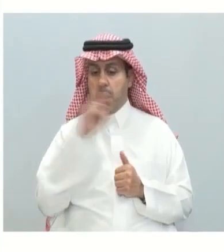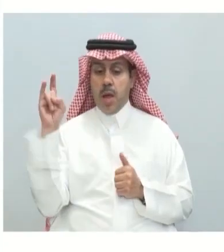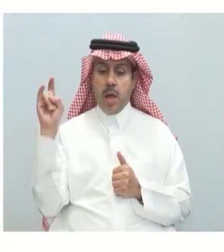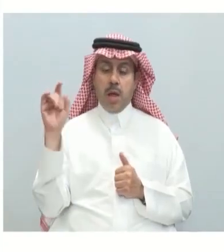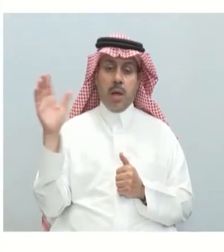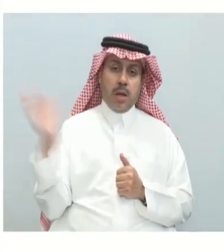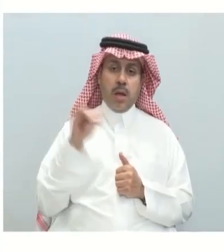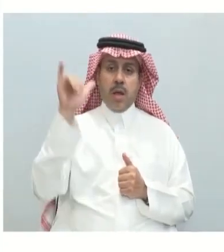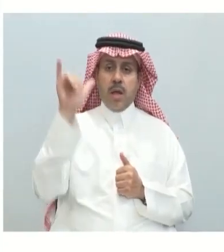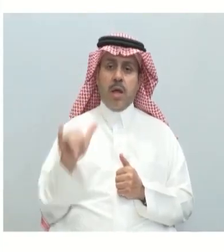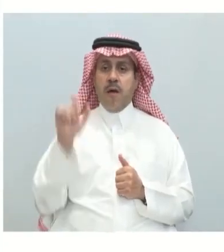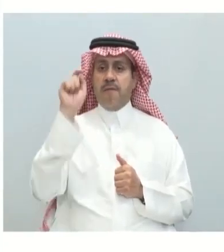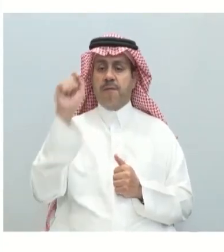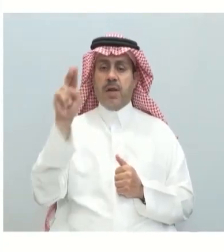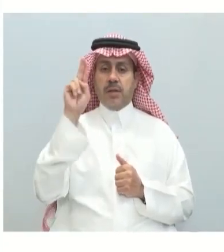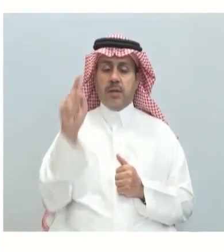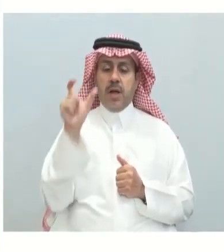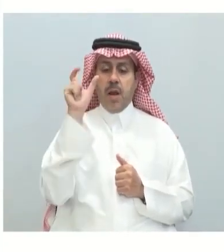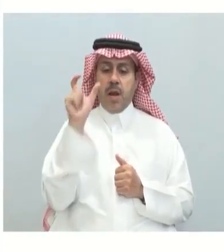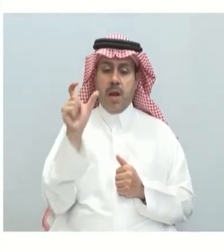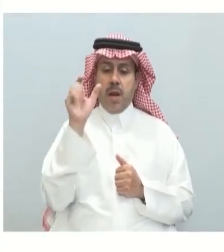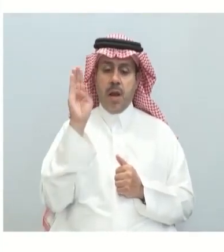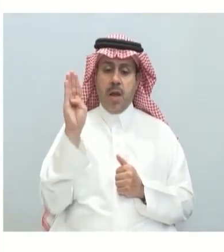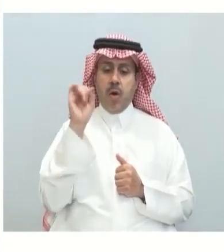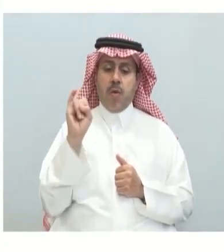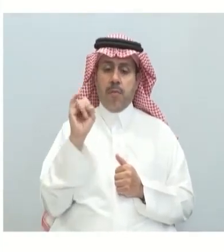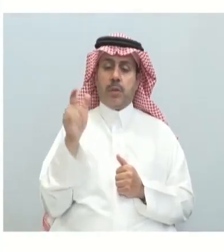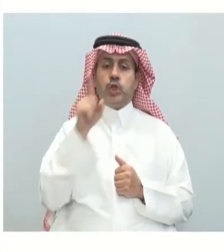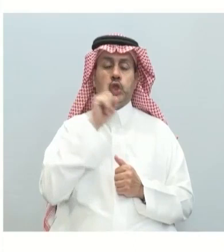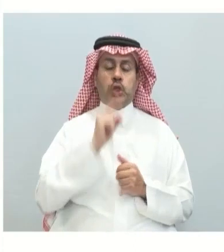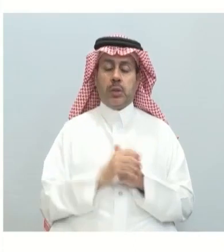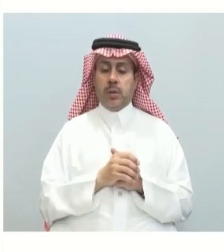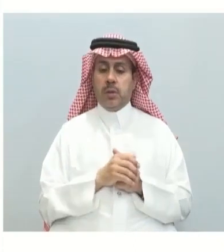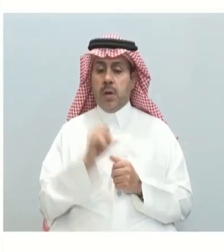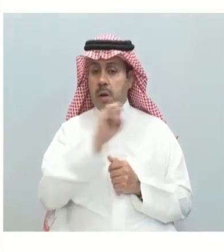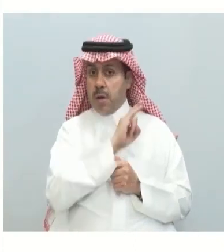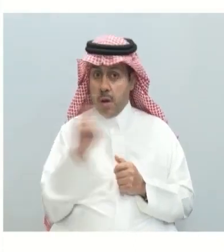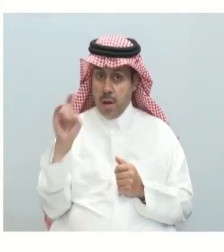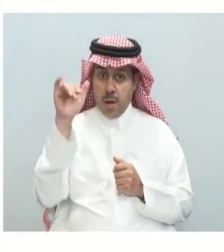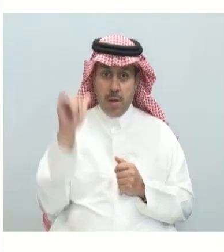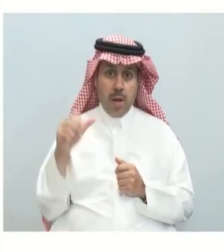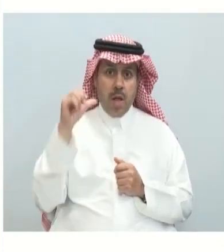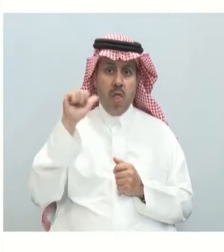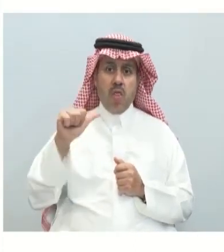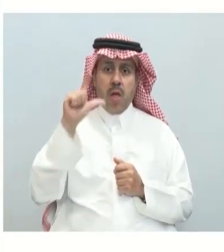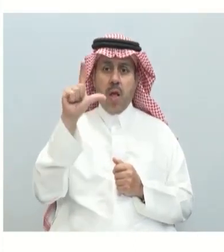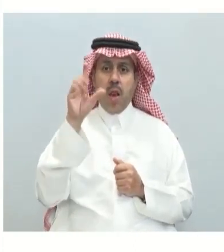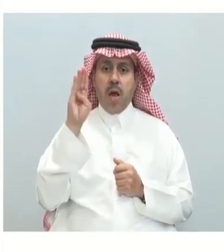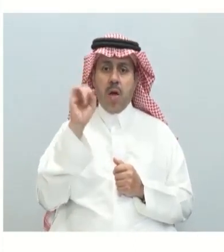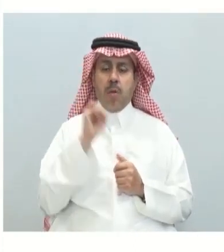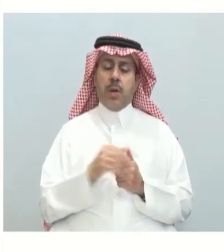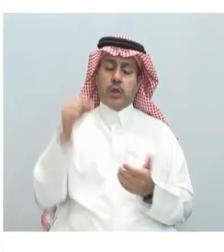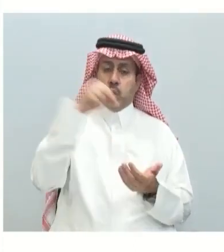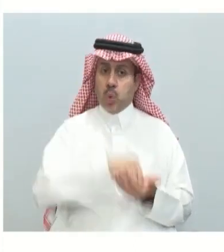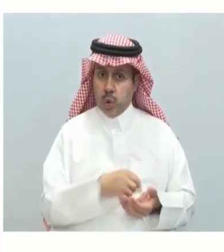الشيطان المراد لا يخدعنكم الشيطان ولا يظلني الشيطان يحرص